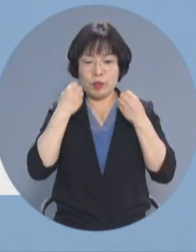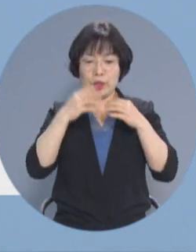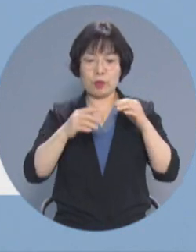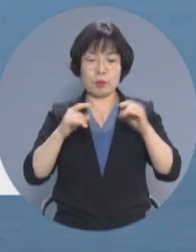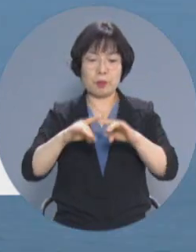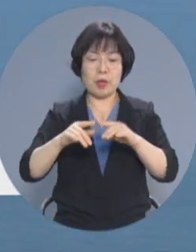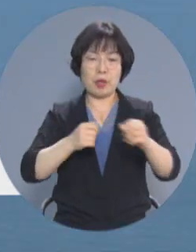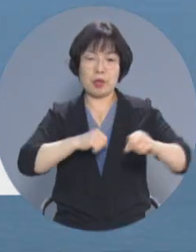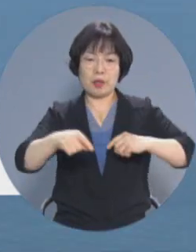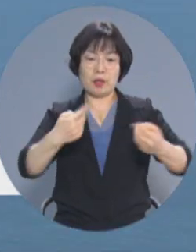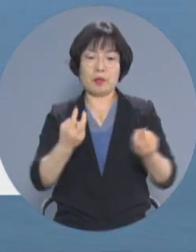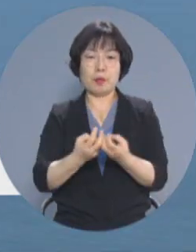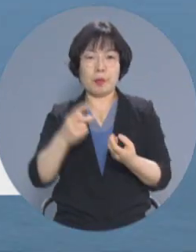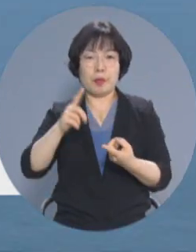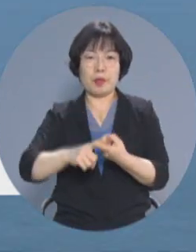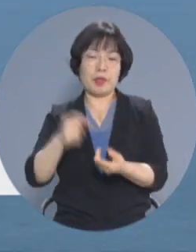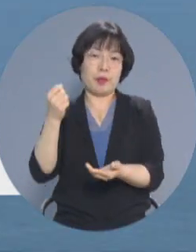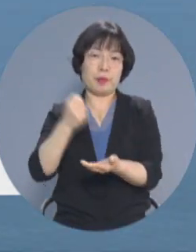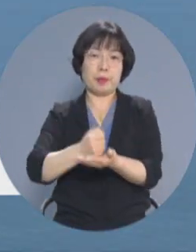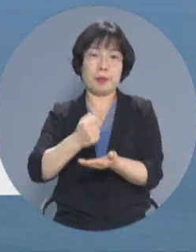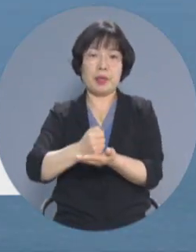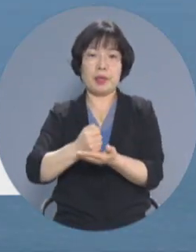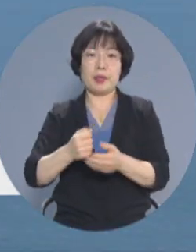에너지 정책도 도마 위에 올렸습니다.